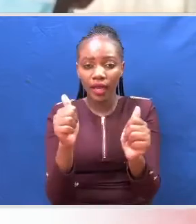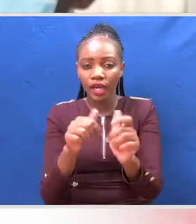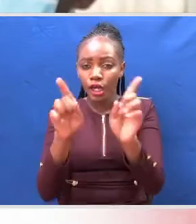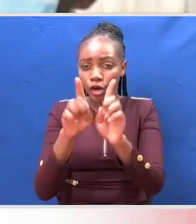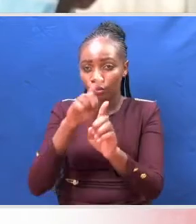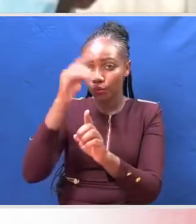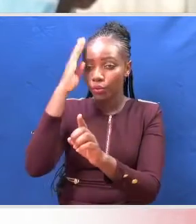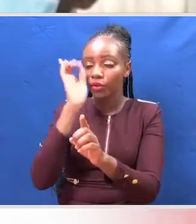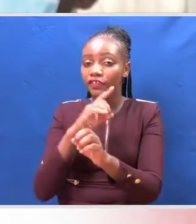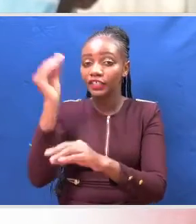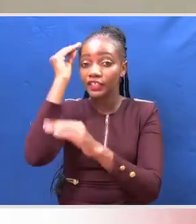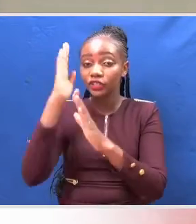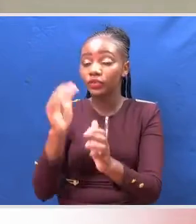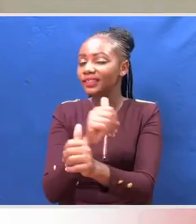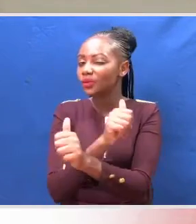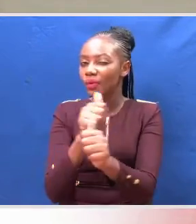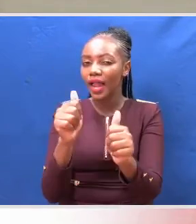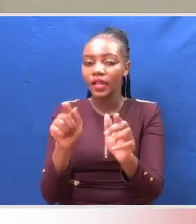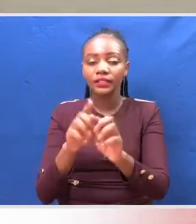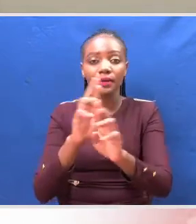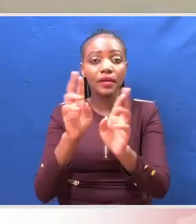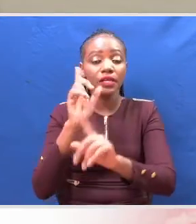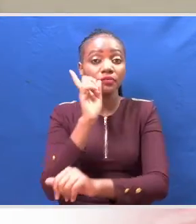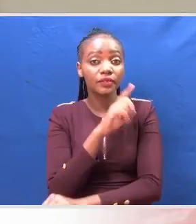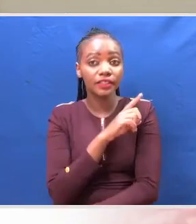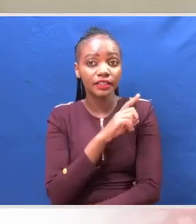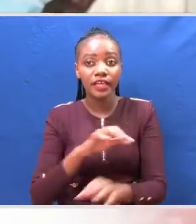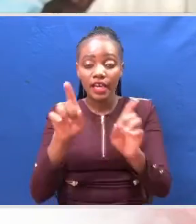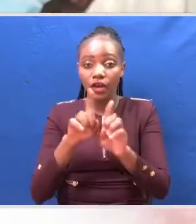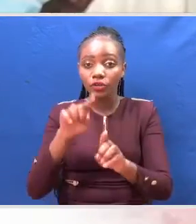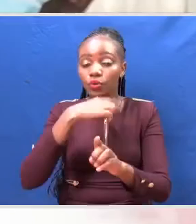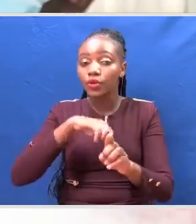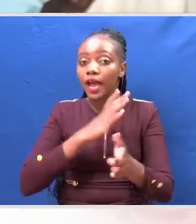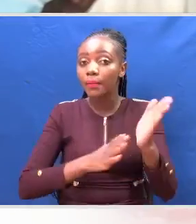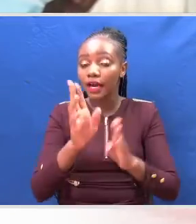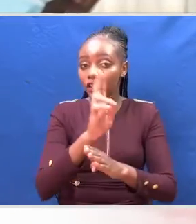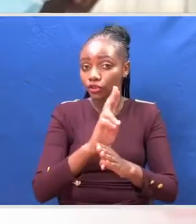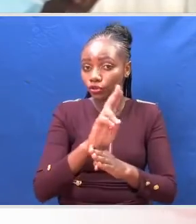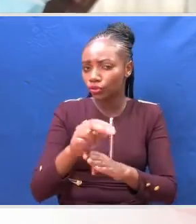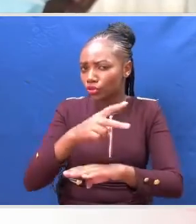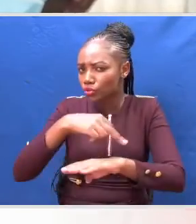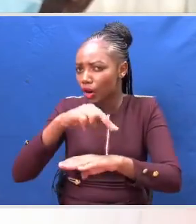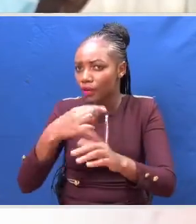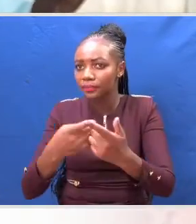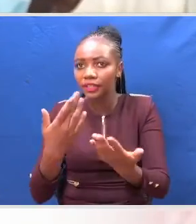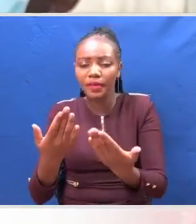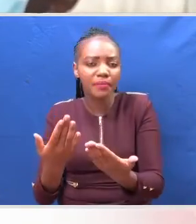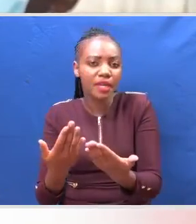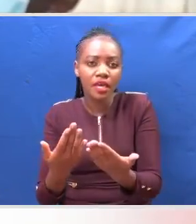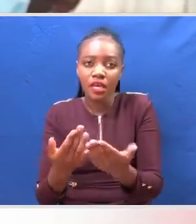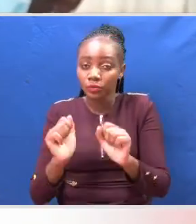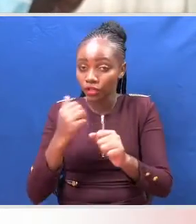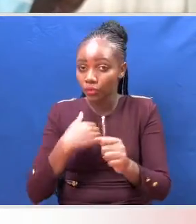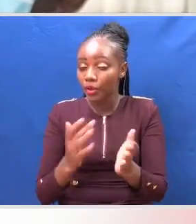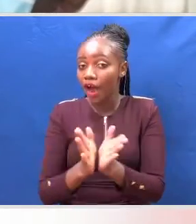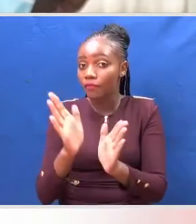that the learners are fully prepared. We had planned it to take 2 hours. But probably it is going to take more than that. It